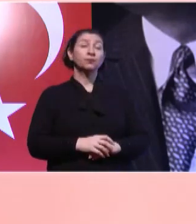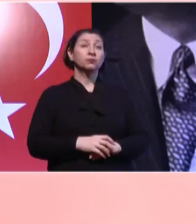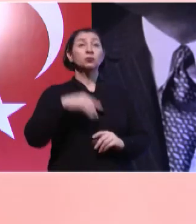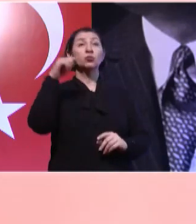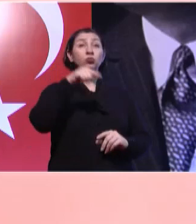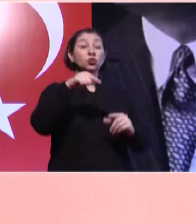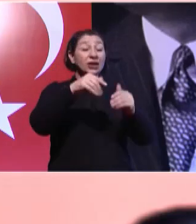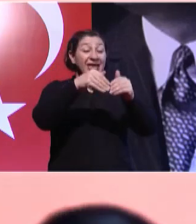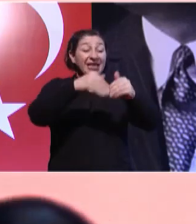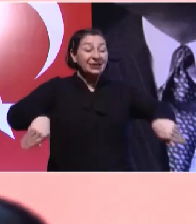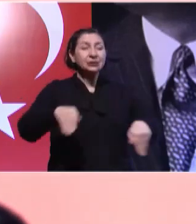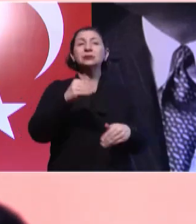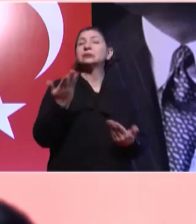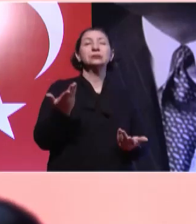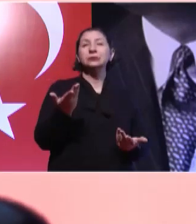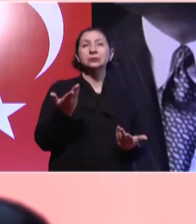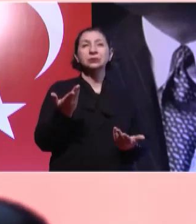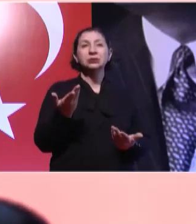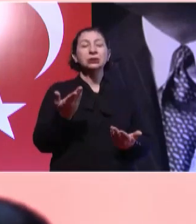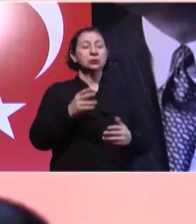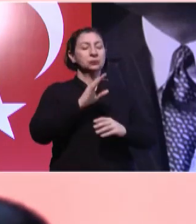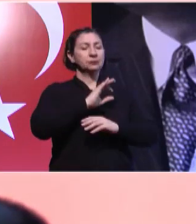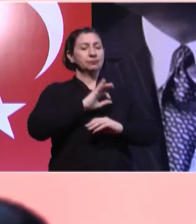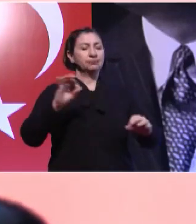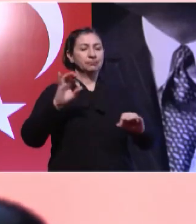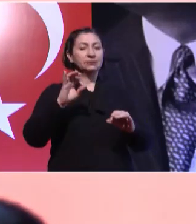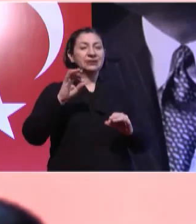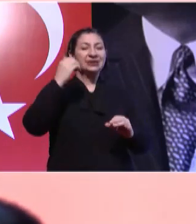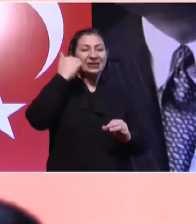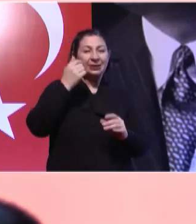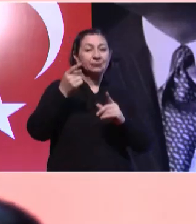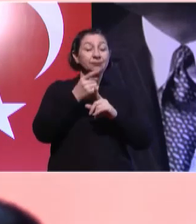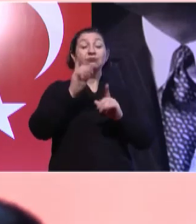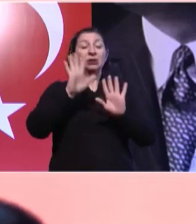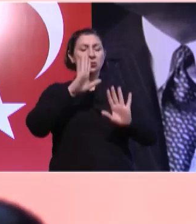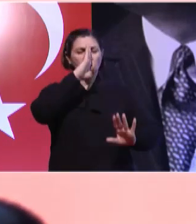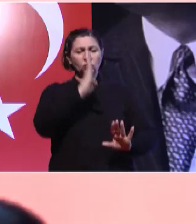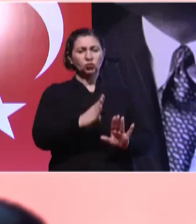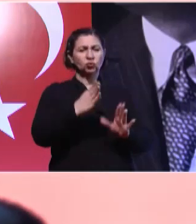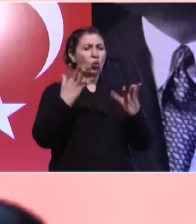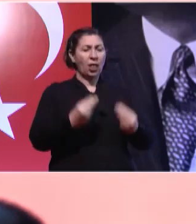Bunu önlemenin yolu liyakat sistemini devlette egemen kılmaktır.